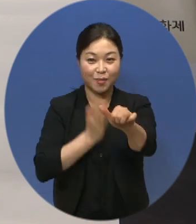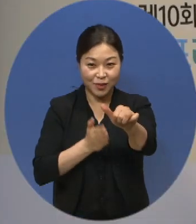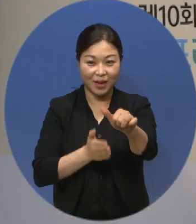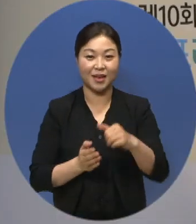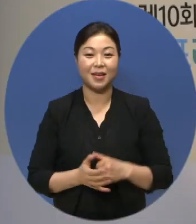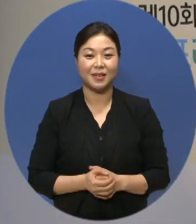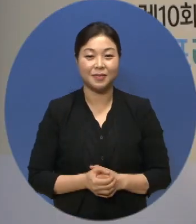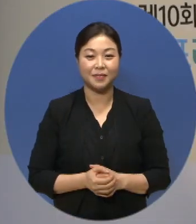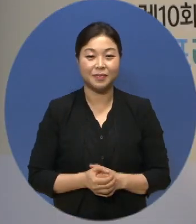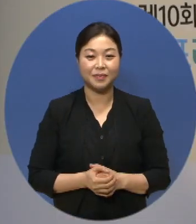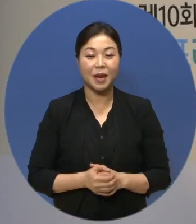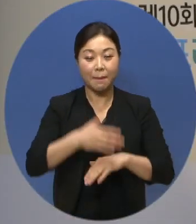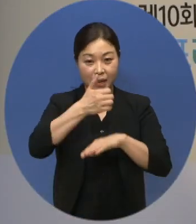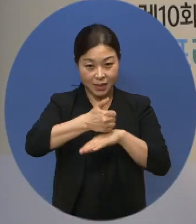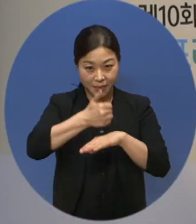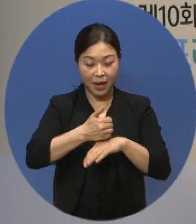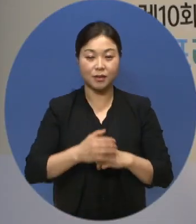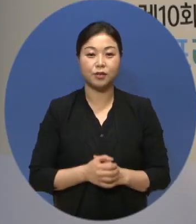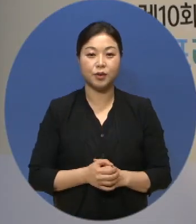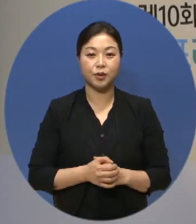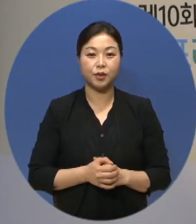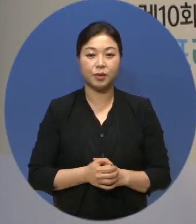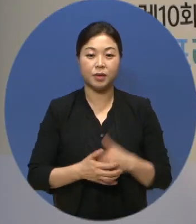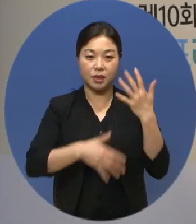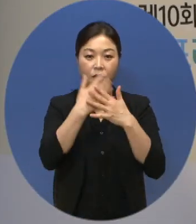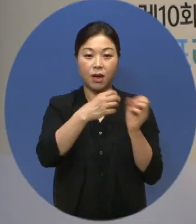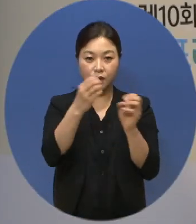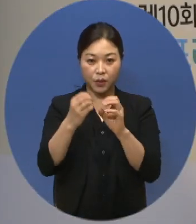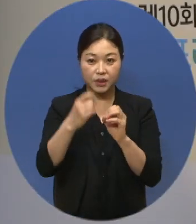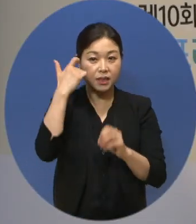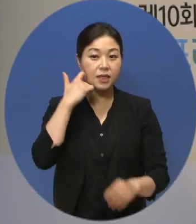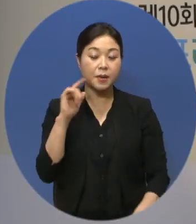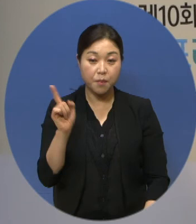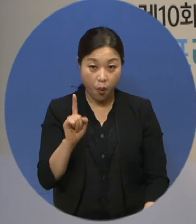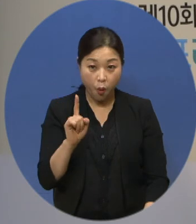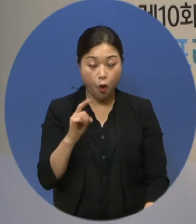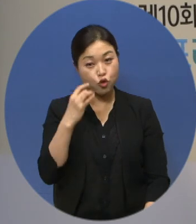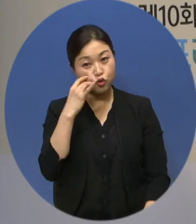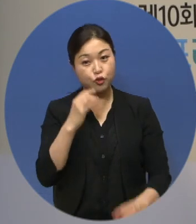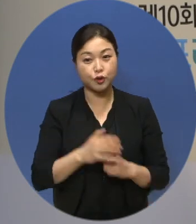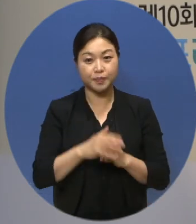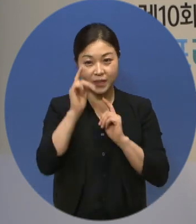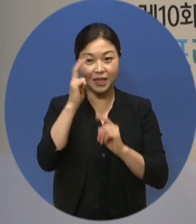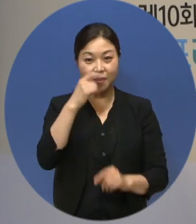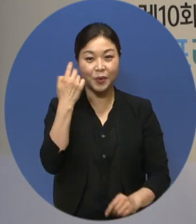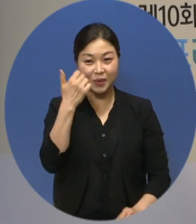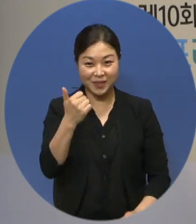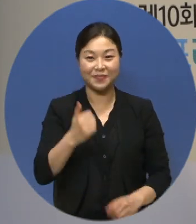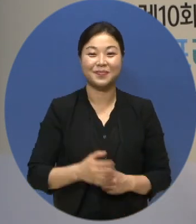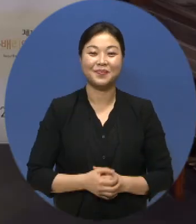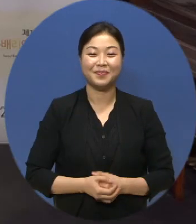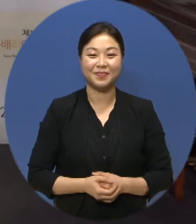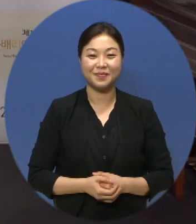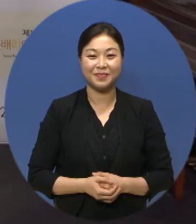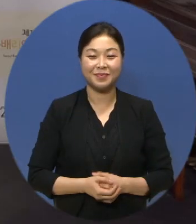좋겠습니다. 자, 마지막으로 오늘 시네토크 어떠셨는지 궁금하네요. 이태훈 감독님. 네.